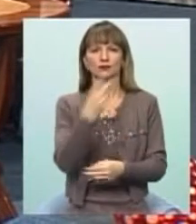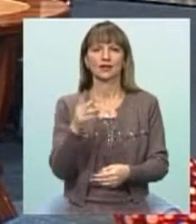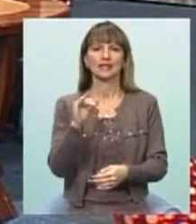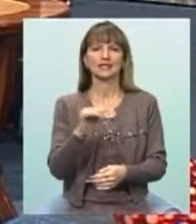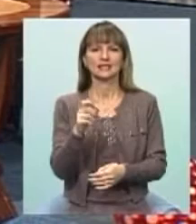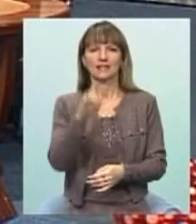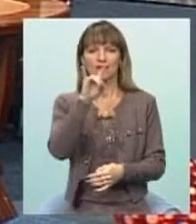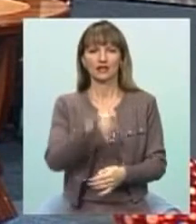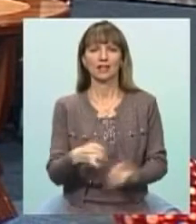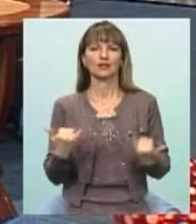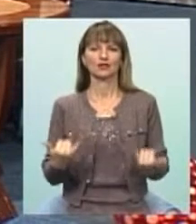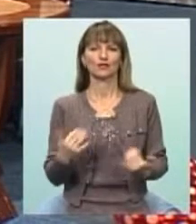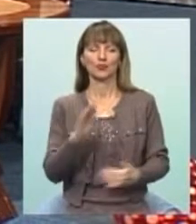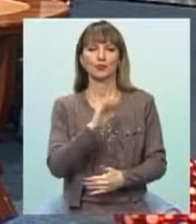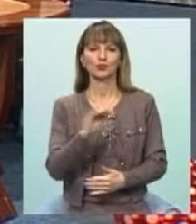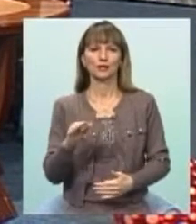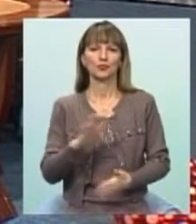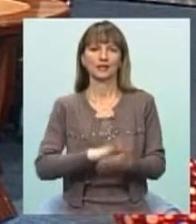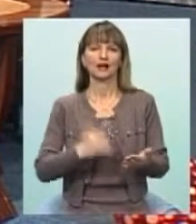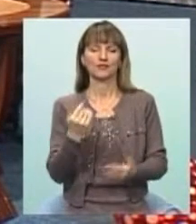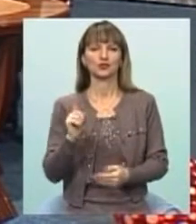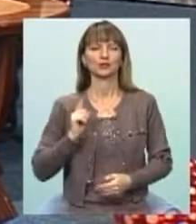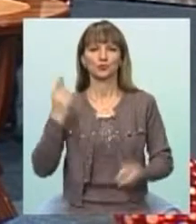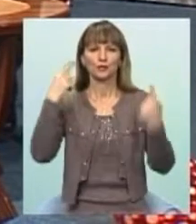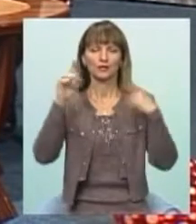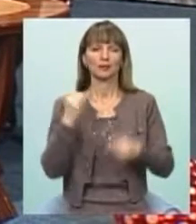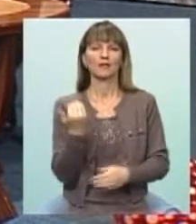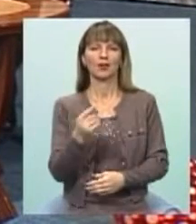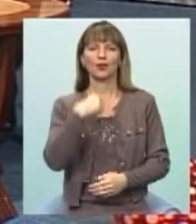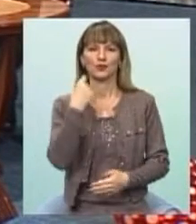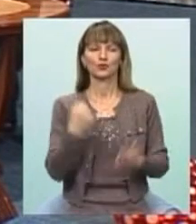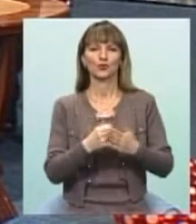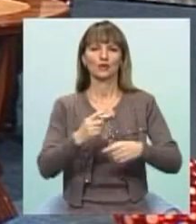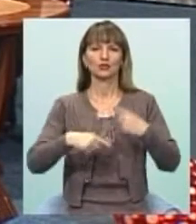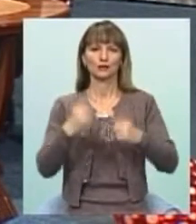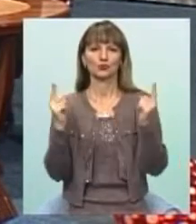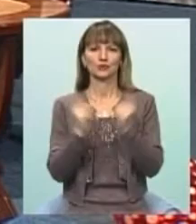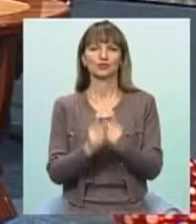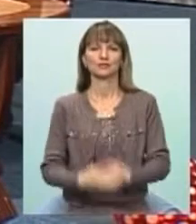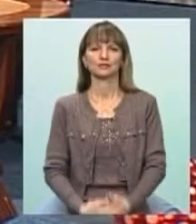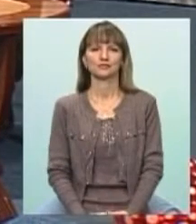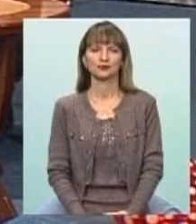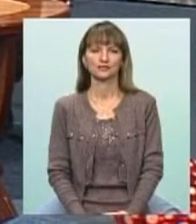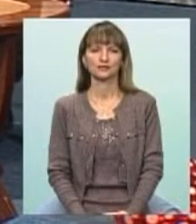вікна. Ну, а на сьогодні ми з вами прощаємося, далі на вас чекає мультфільм, і ми вам говоримо до наступної зустрічі!